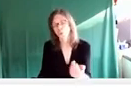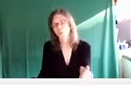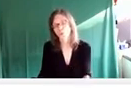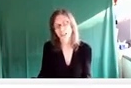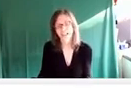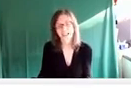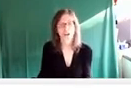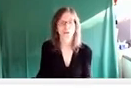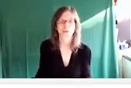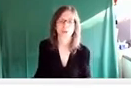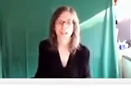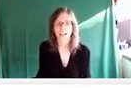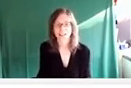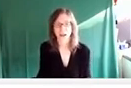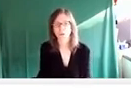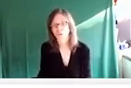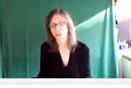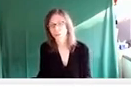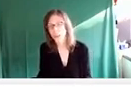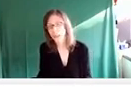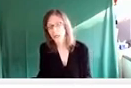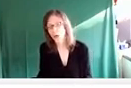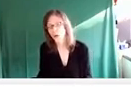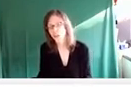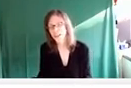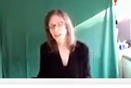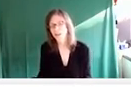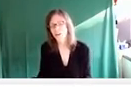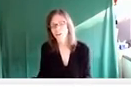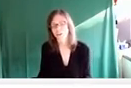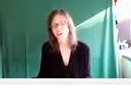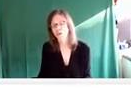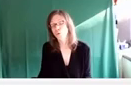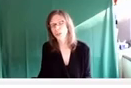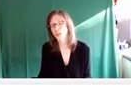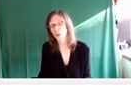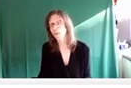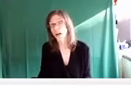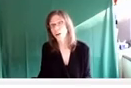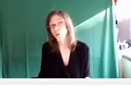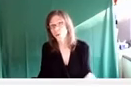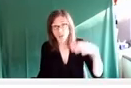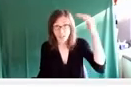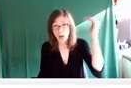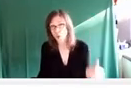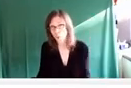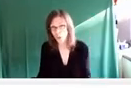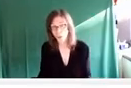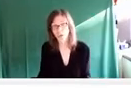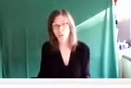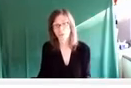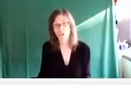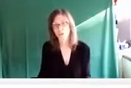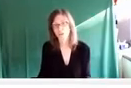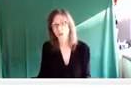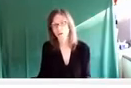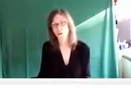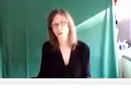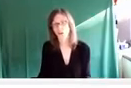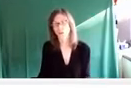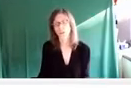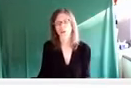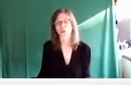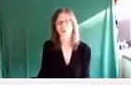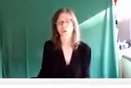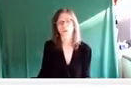tout cas, vous voyez l'exemple, je vous ai mis des outils de renommage aussi en lot qui peuvent être utiles. Je